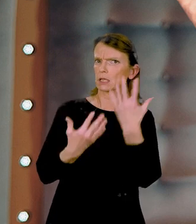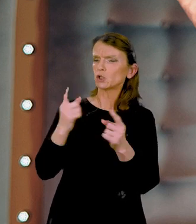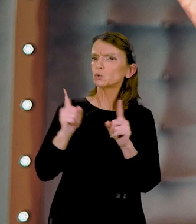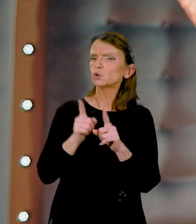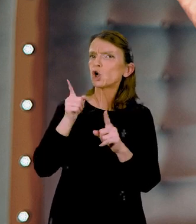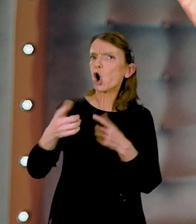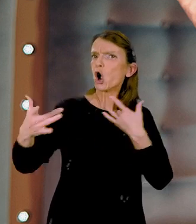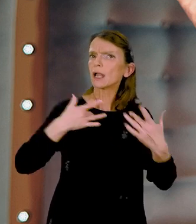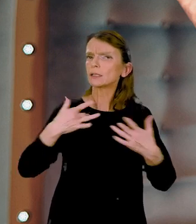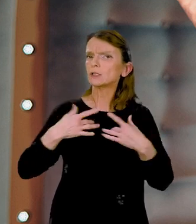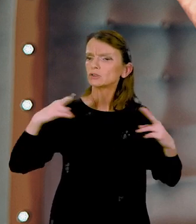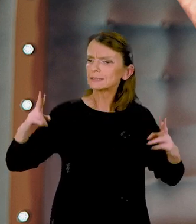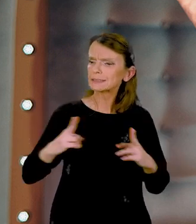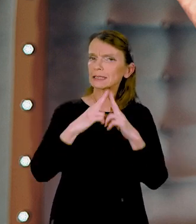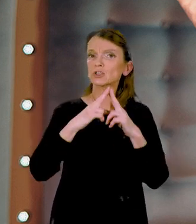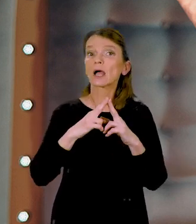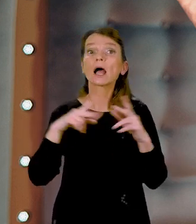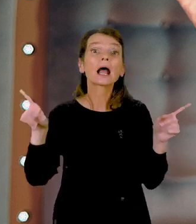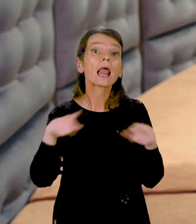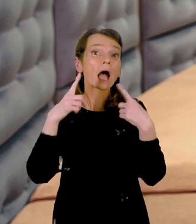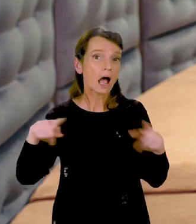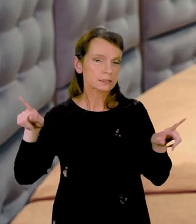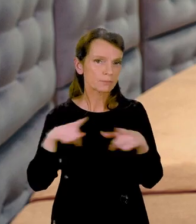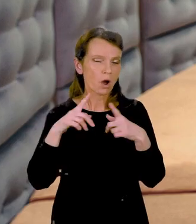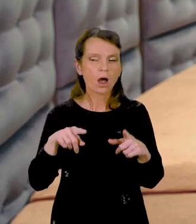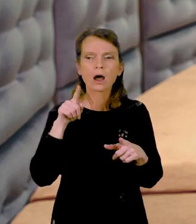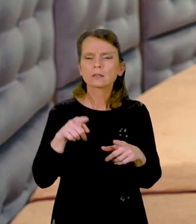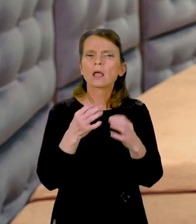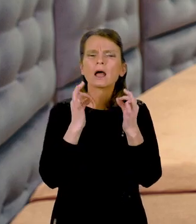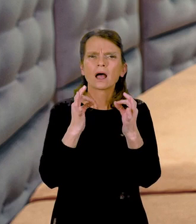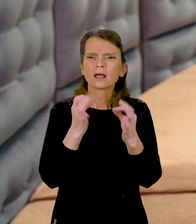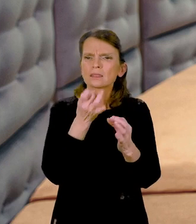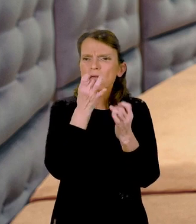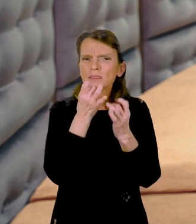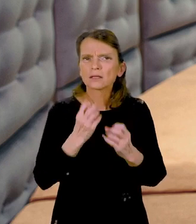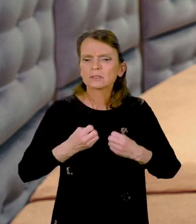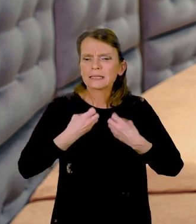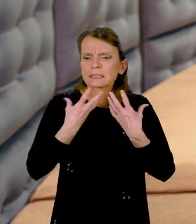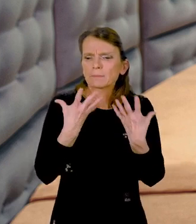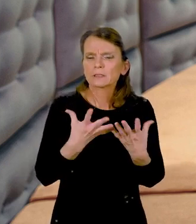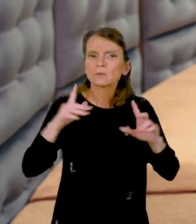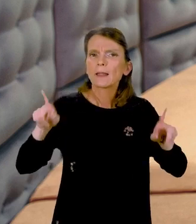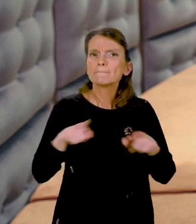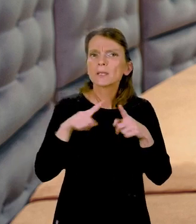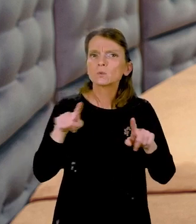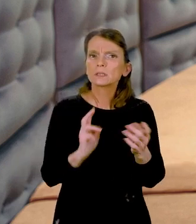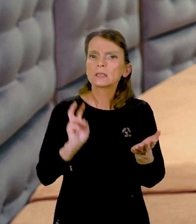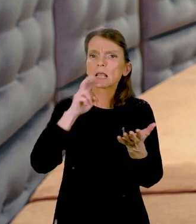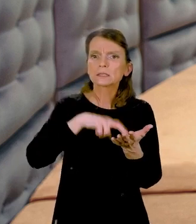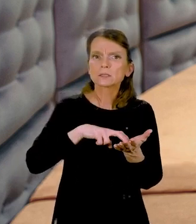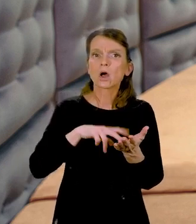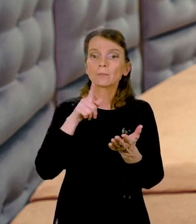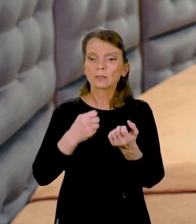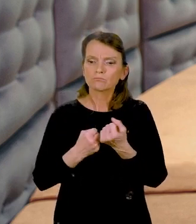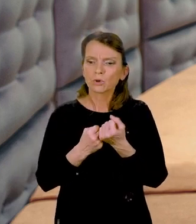gledališče oplaja in srečuje z glasbo. Izraziti in natančni, ekspresivni pevski nastopi, ki